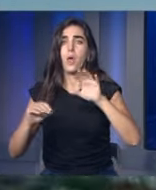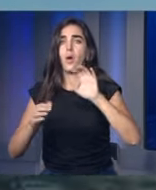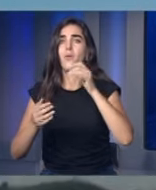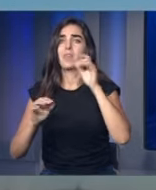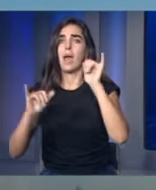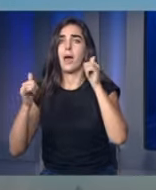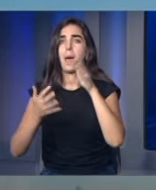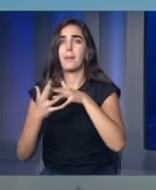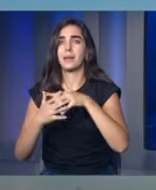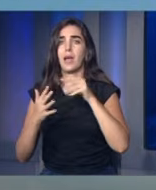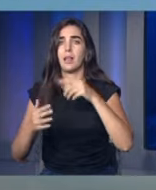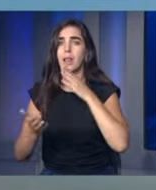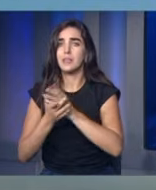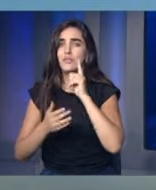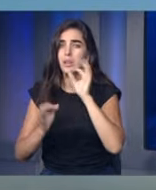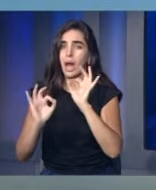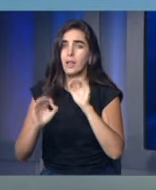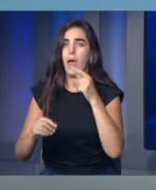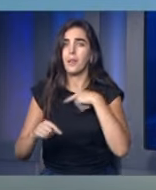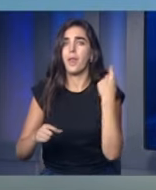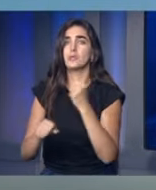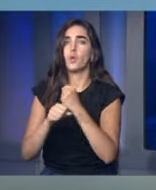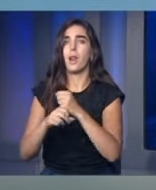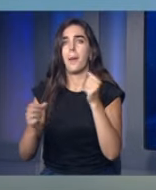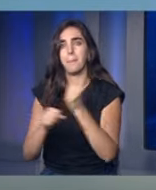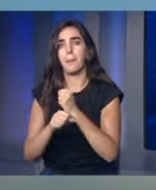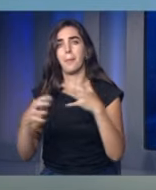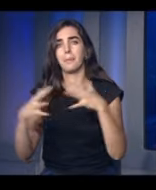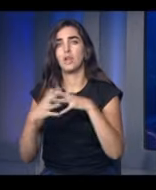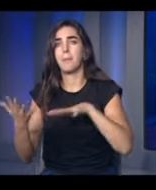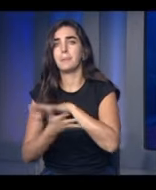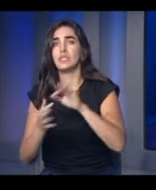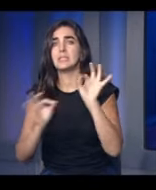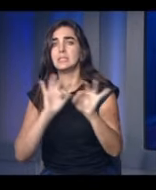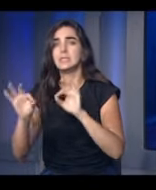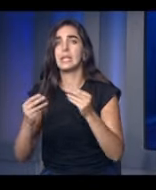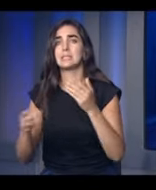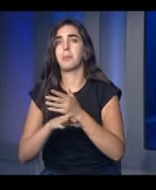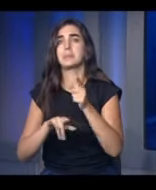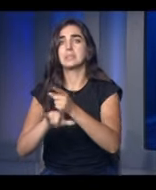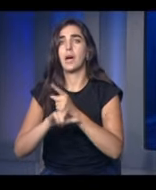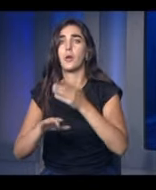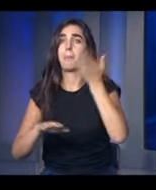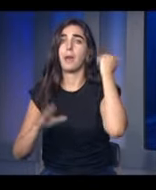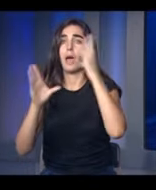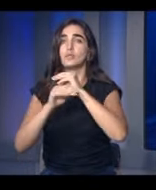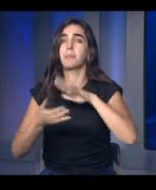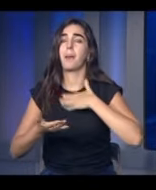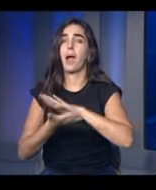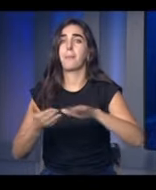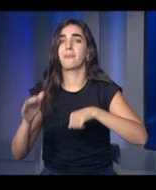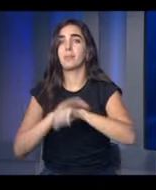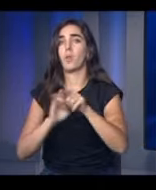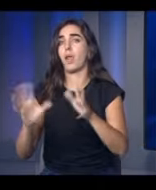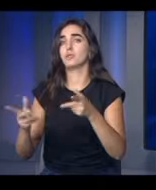تلك الأوساط. وكان صاروخ قد سقط أمس السبت على ملعب لكرة القدم في قرية مجدل الشمس في هضبة الجولان المحتل، ما أسفر